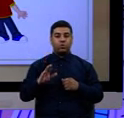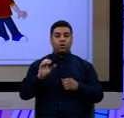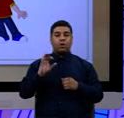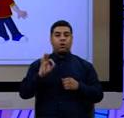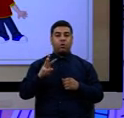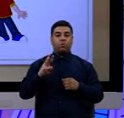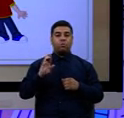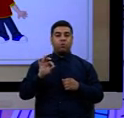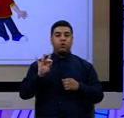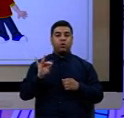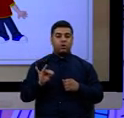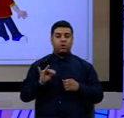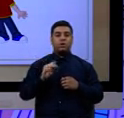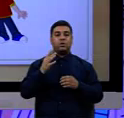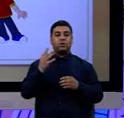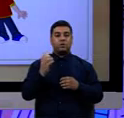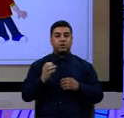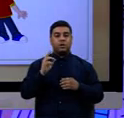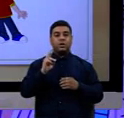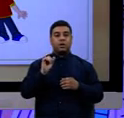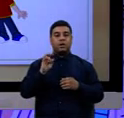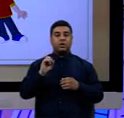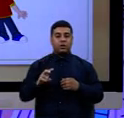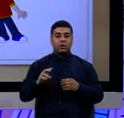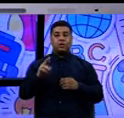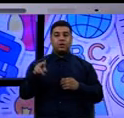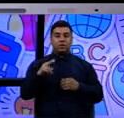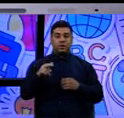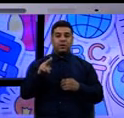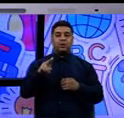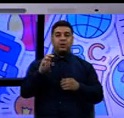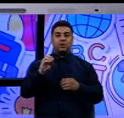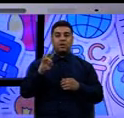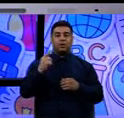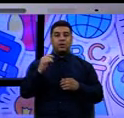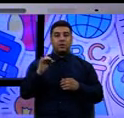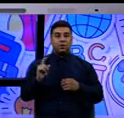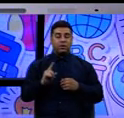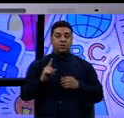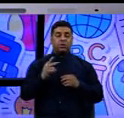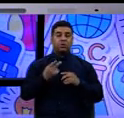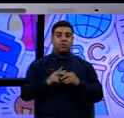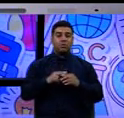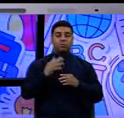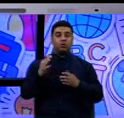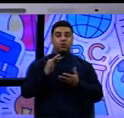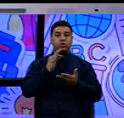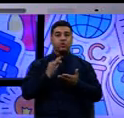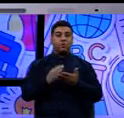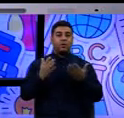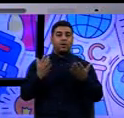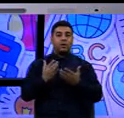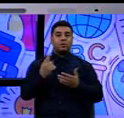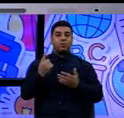ombori, C. Kanal, D. Dengiz. Qani, yuqorida berilgan topshiriqning